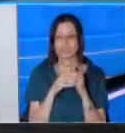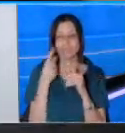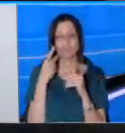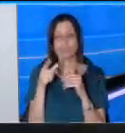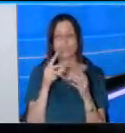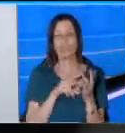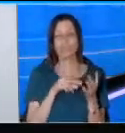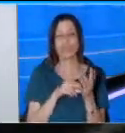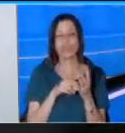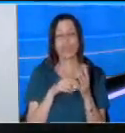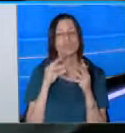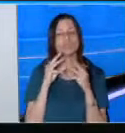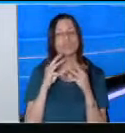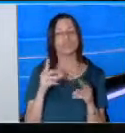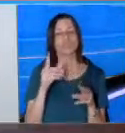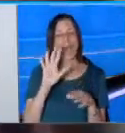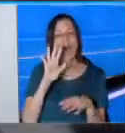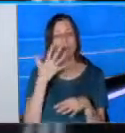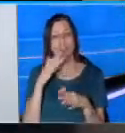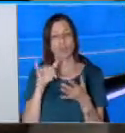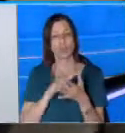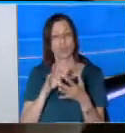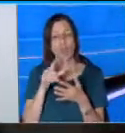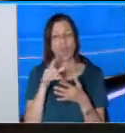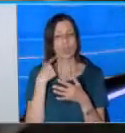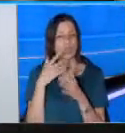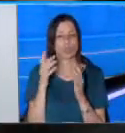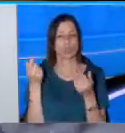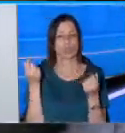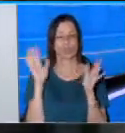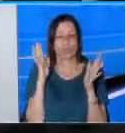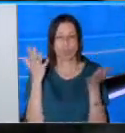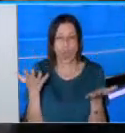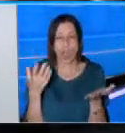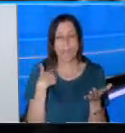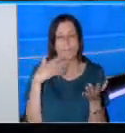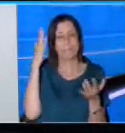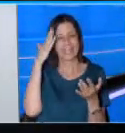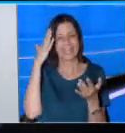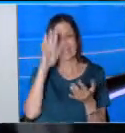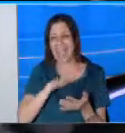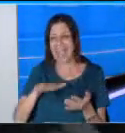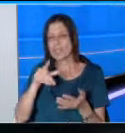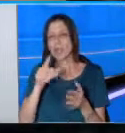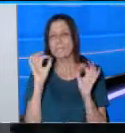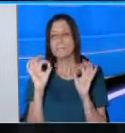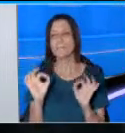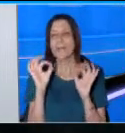פשוט בשדרה החמישית בניו יורק, זה פשוט מצמרר. מי שמכיר את האזור הזה, שם זו